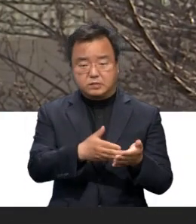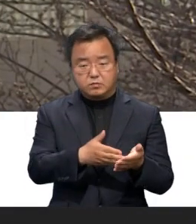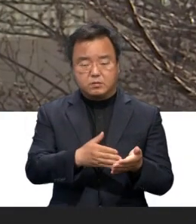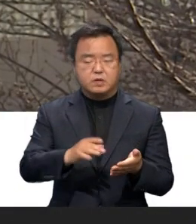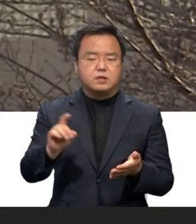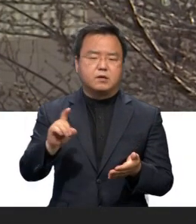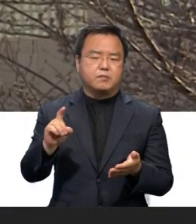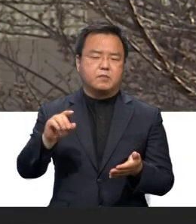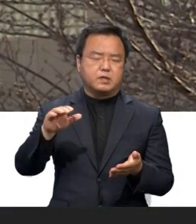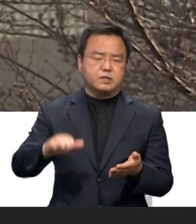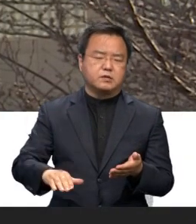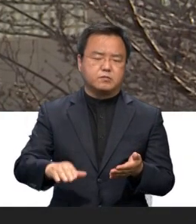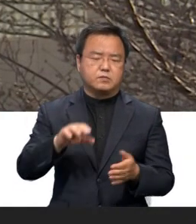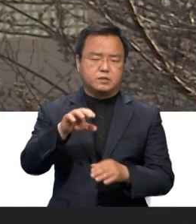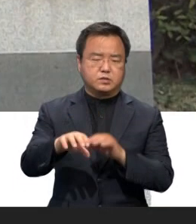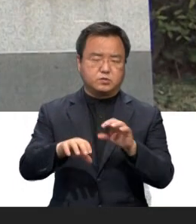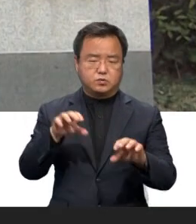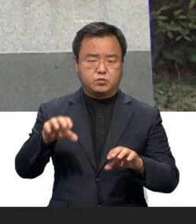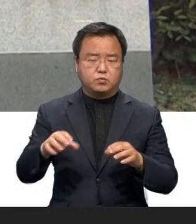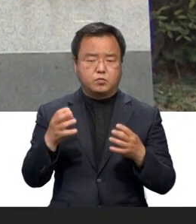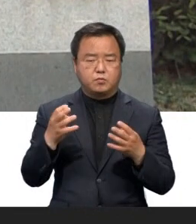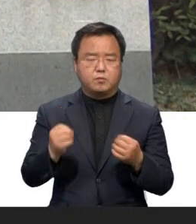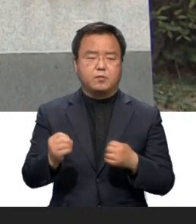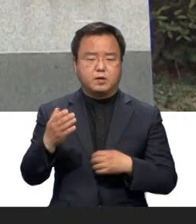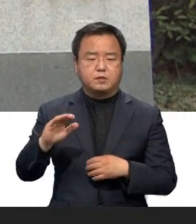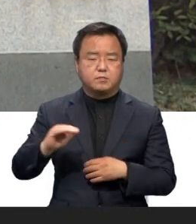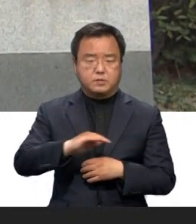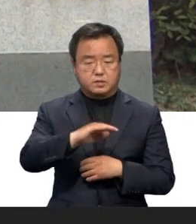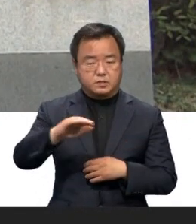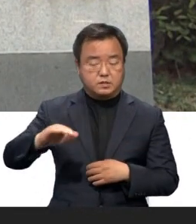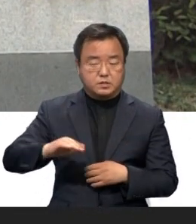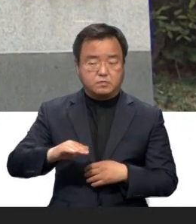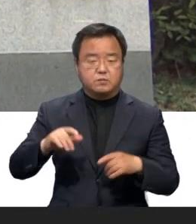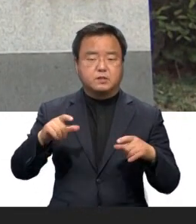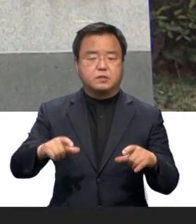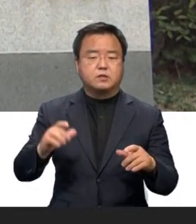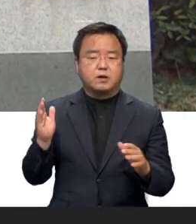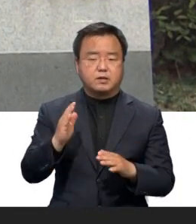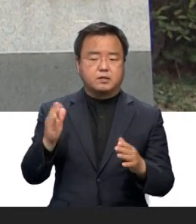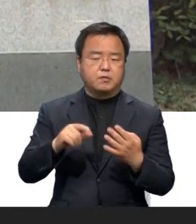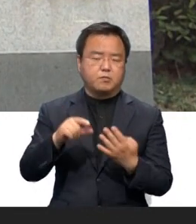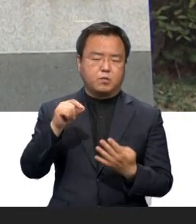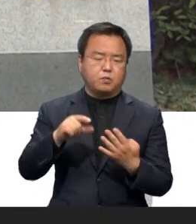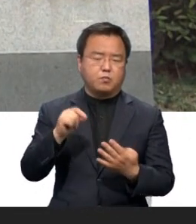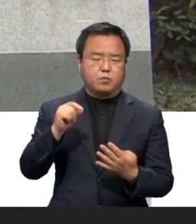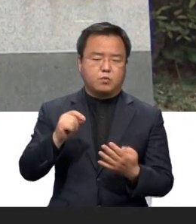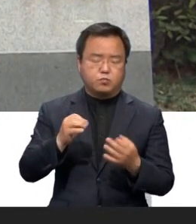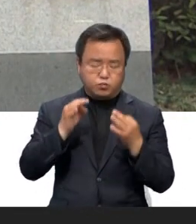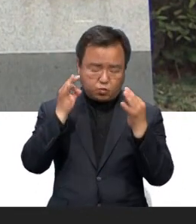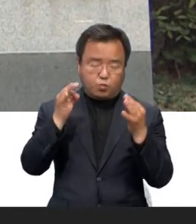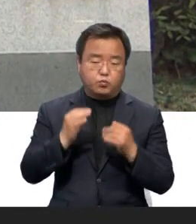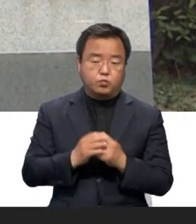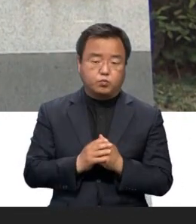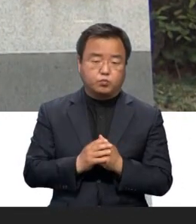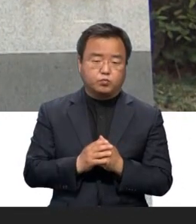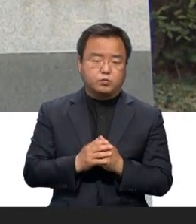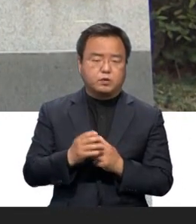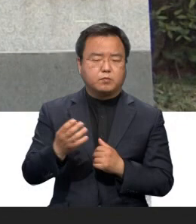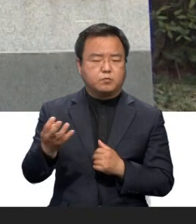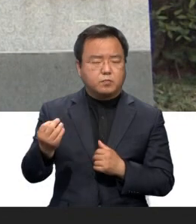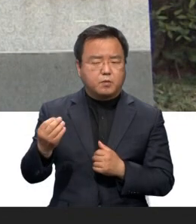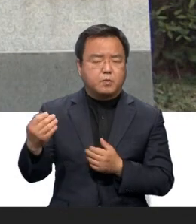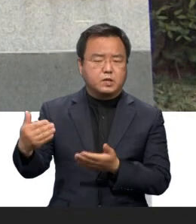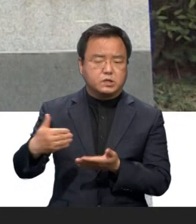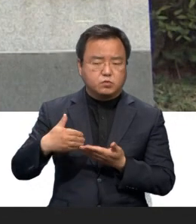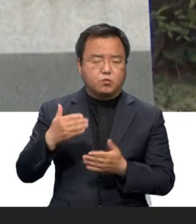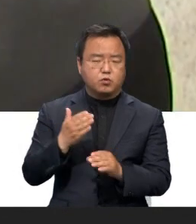그렇게 해서 편람 하셔야죠 한국 cool 많이 뽑으려고 하죠 양양 지원하는 내에서 섞어 거야 더해